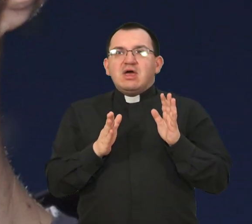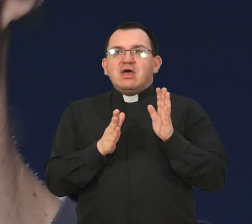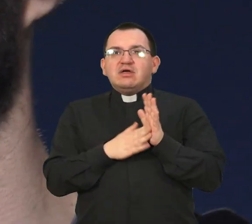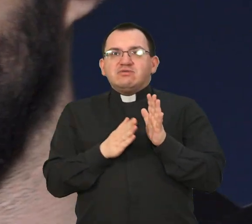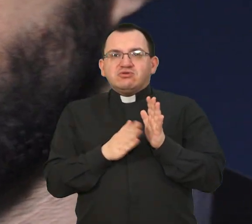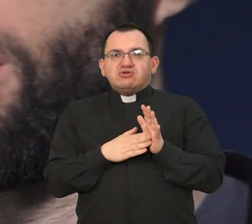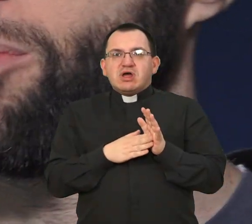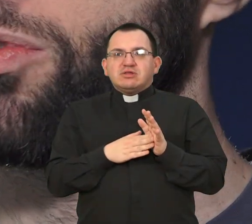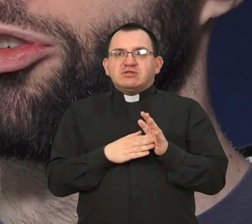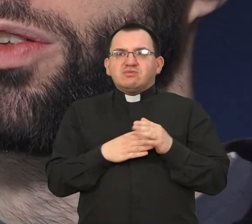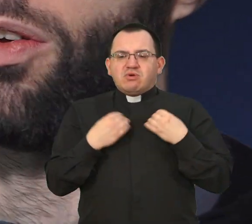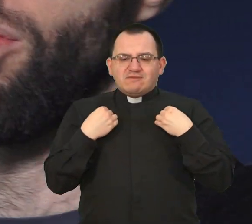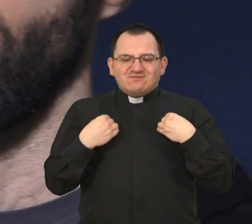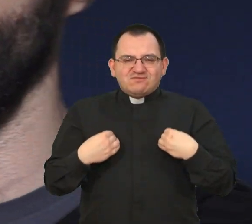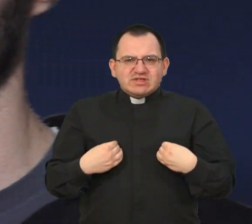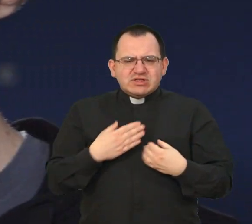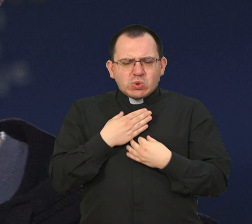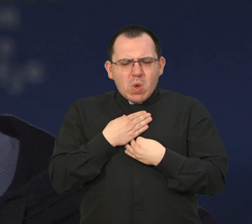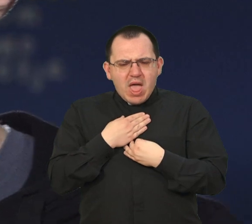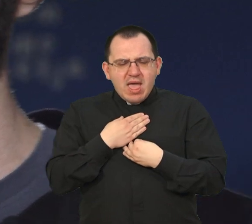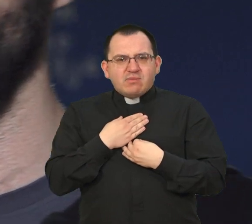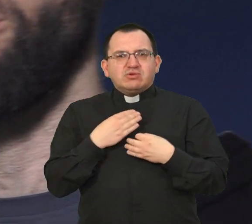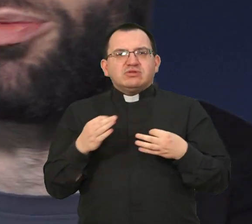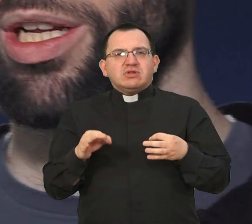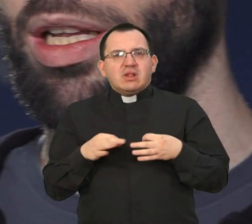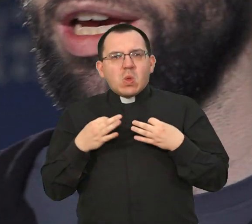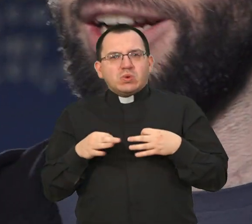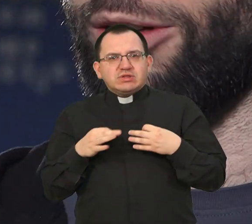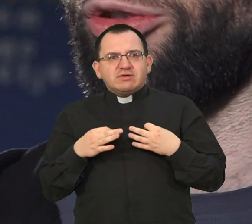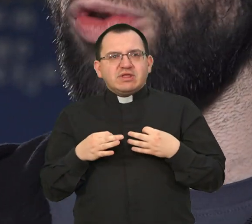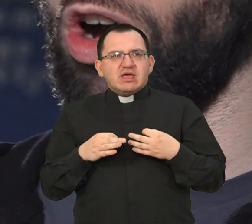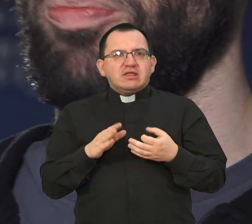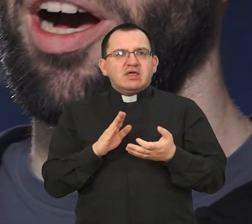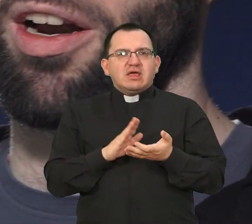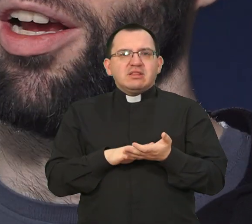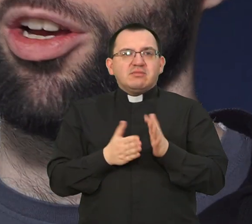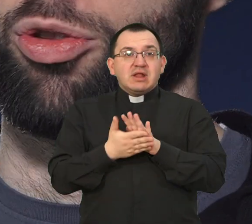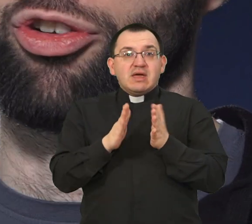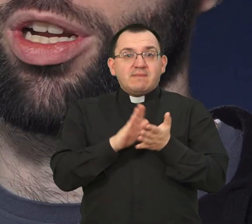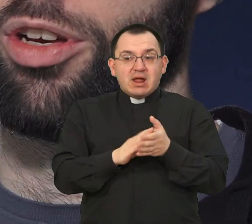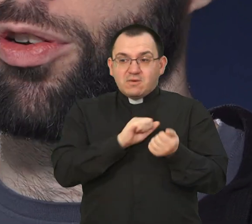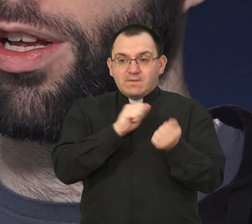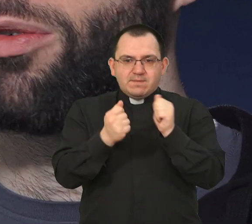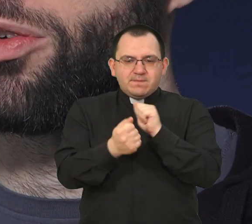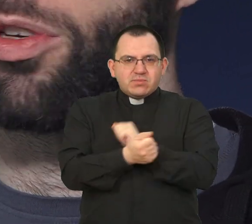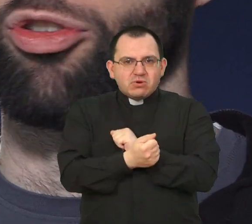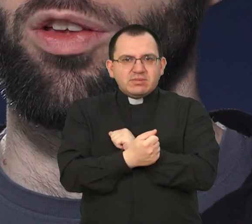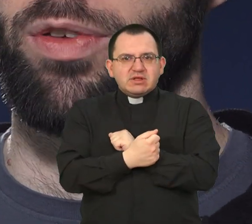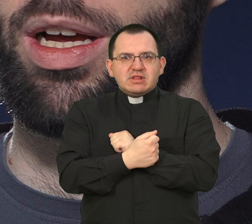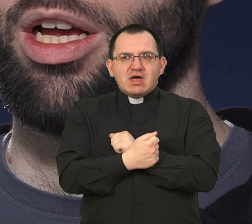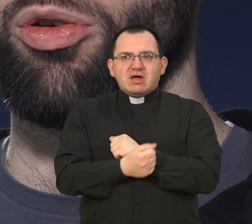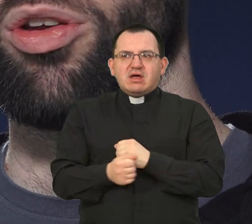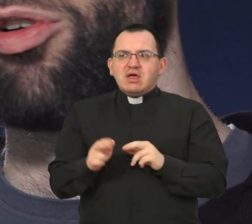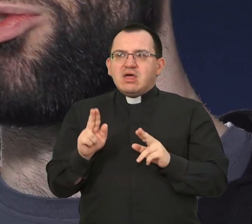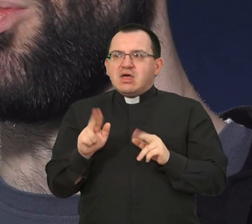do fizičkih ozdravljenja. Imamo svjedočanstva ljudi kojima su se brakovi promijenili nakon što su kao par došli na večer slavljenja. Imamo